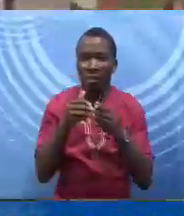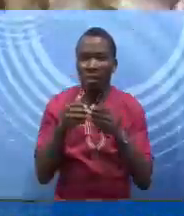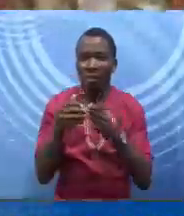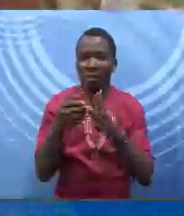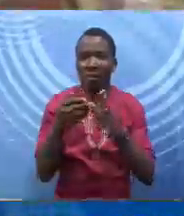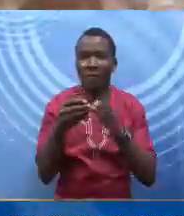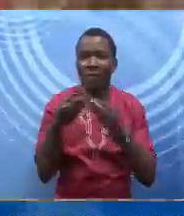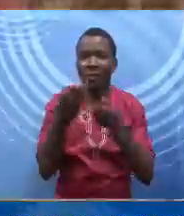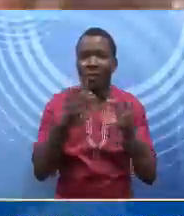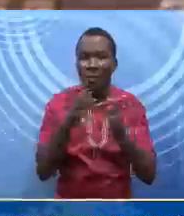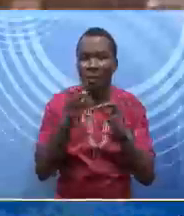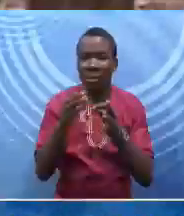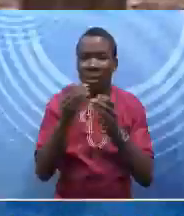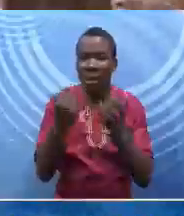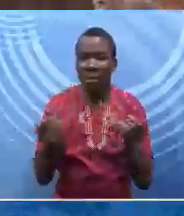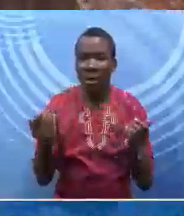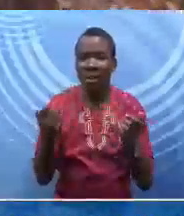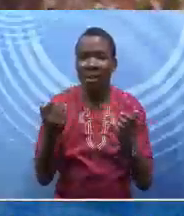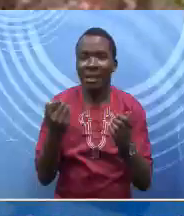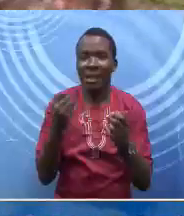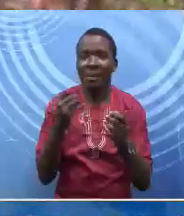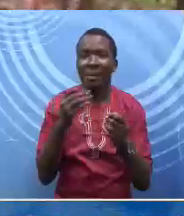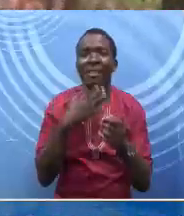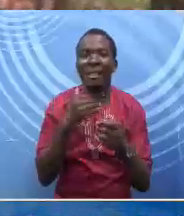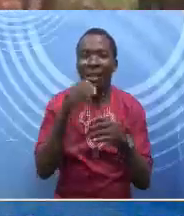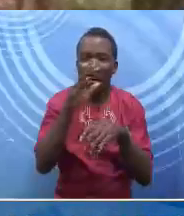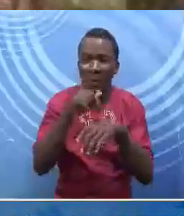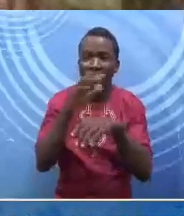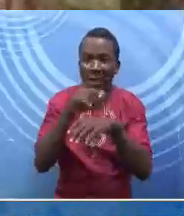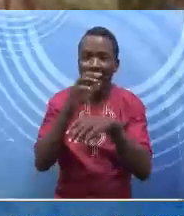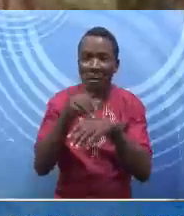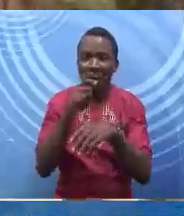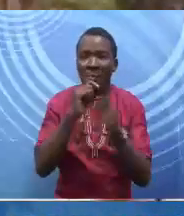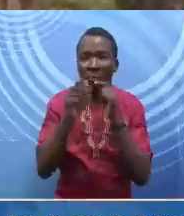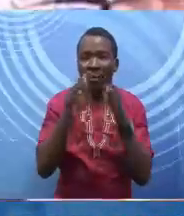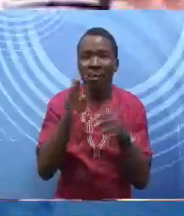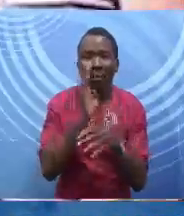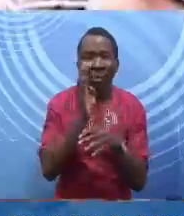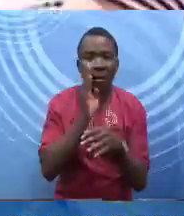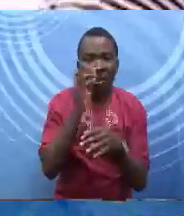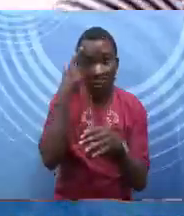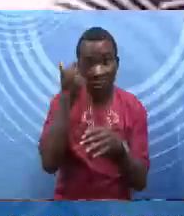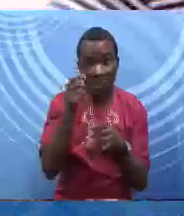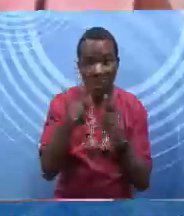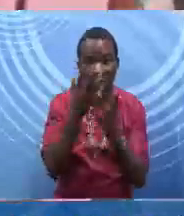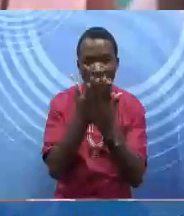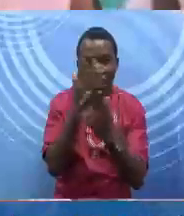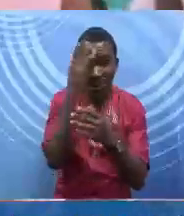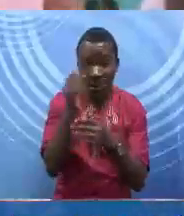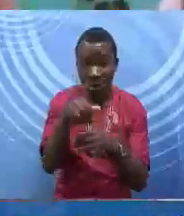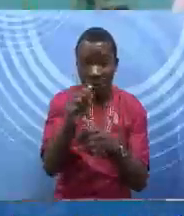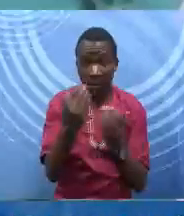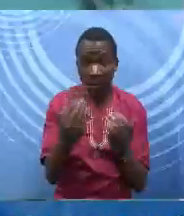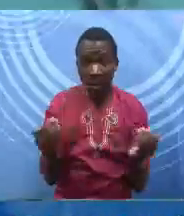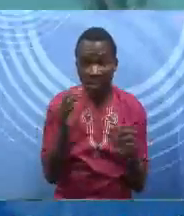ngo baza barahamagara abanyamakuru. Ikintu kubeshyera umuntu uzi abantu bafunzwe kubera abo bana,